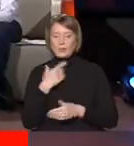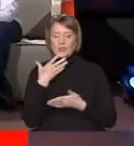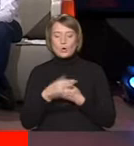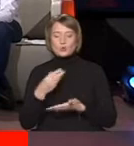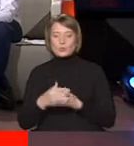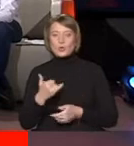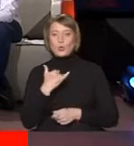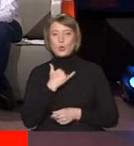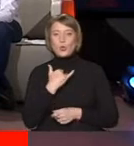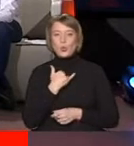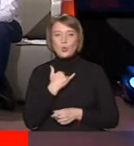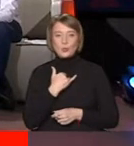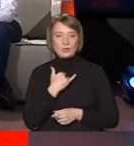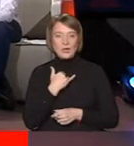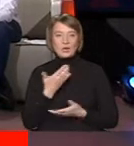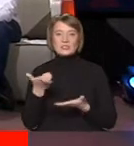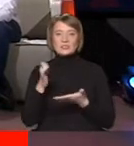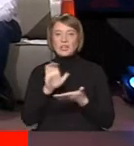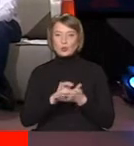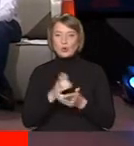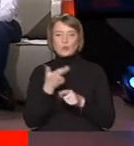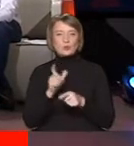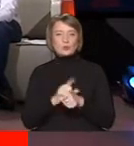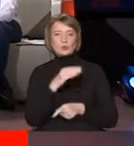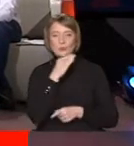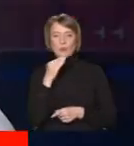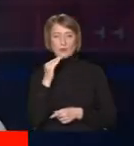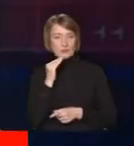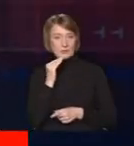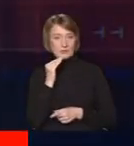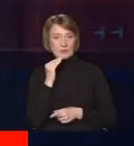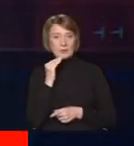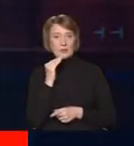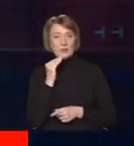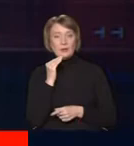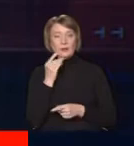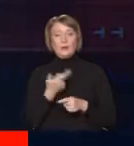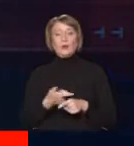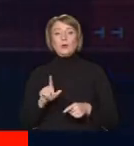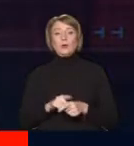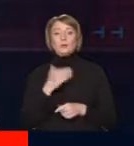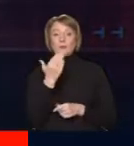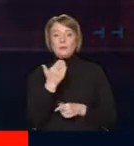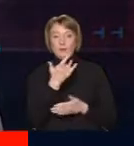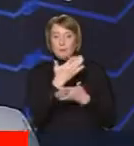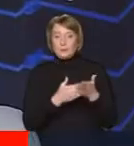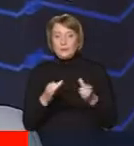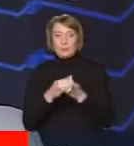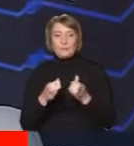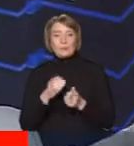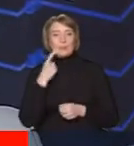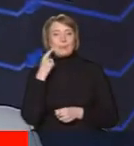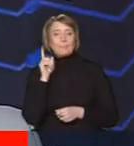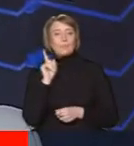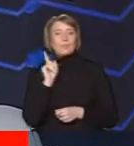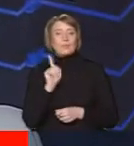У мене знайомих і в вашій команді дуже багато. Ви знаєте, ви, наприклад, добре знайомі з Георгієм Могильним, який є восьмим номером нашого списку. Я знаю, що ви... Та